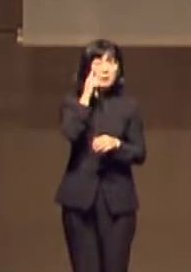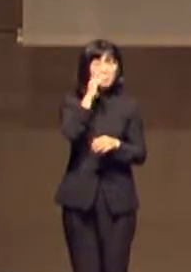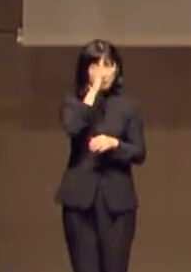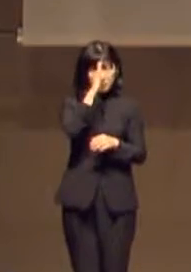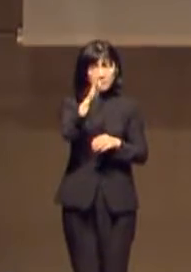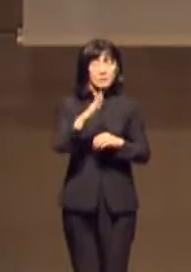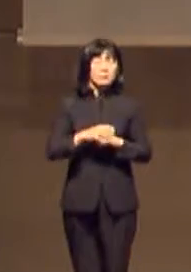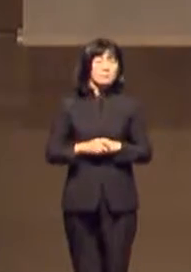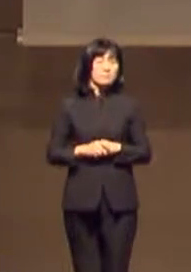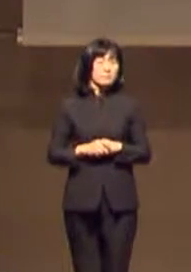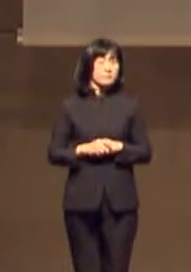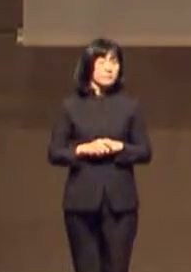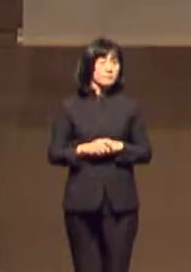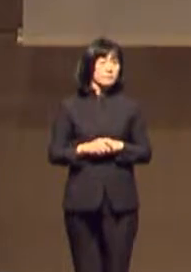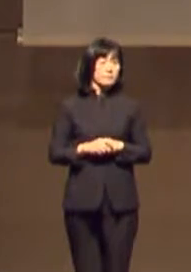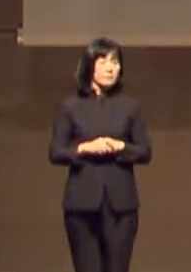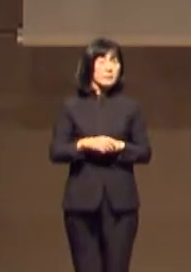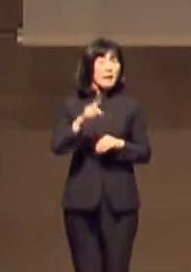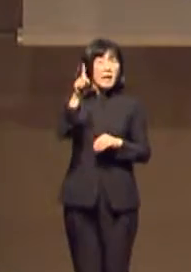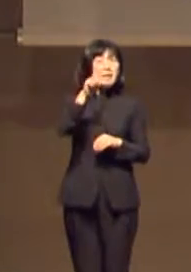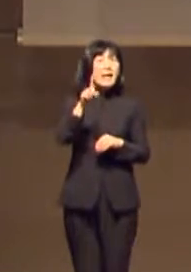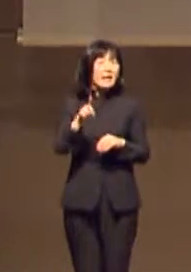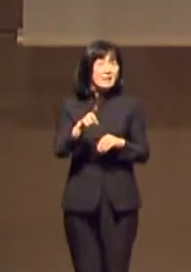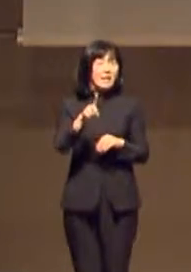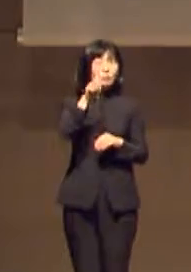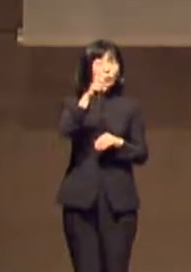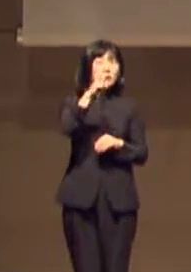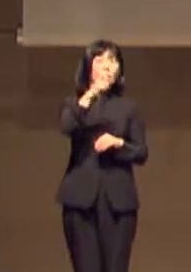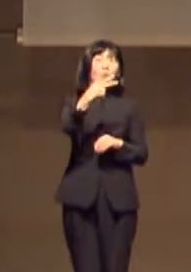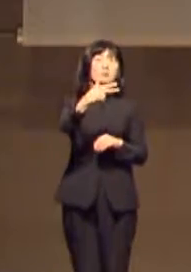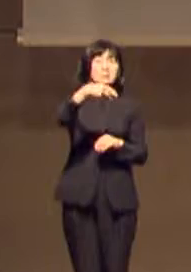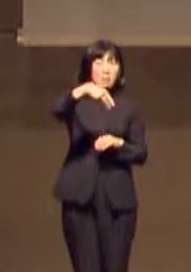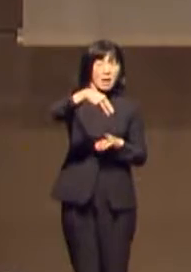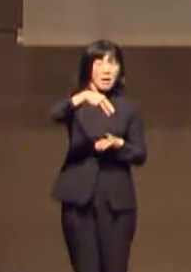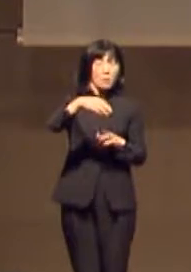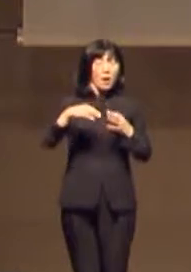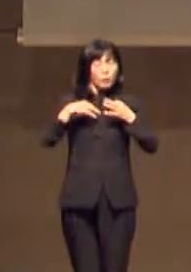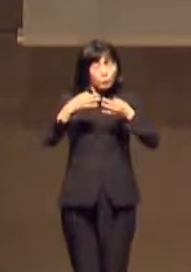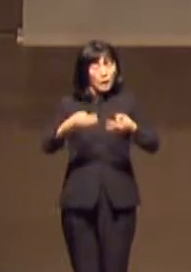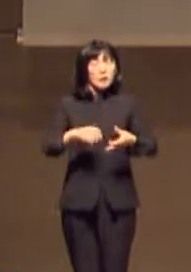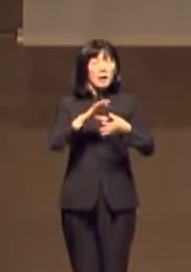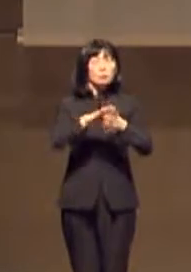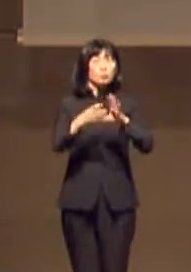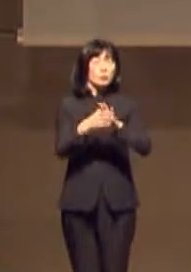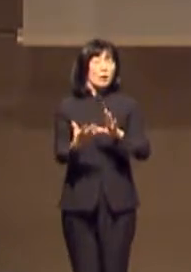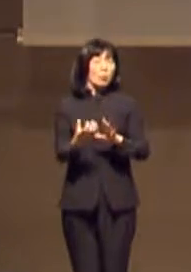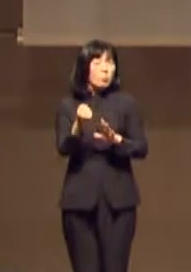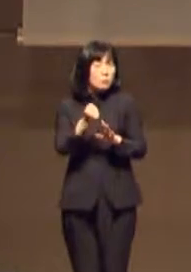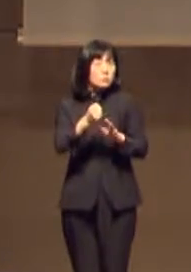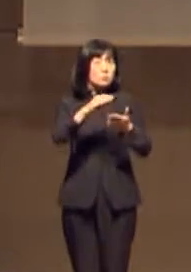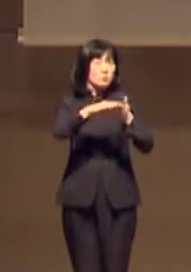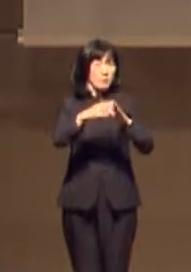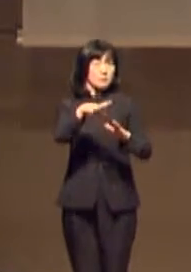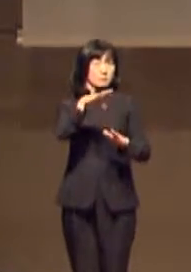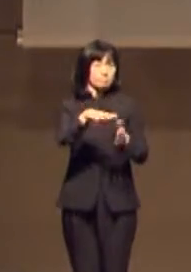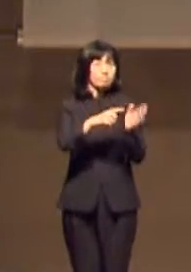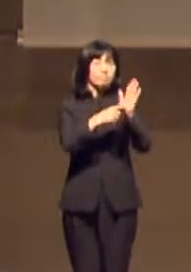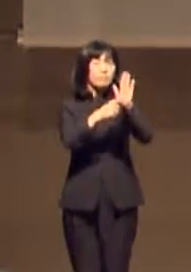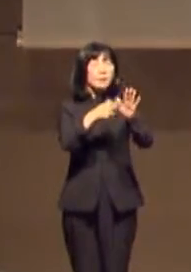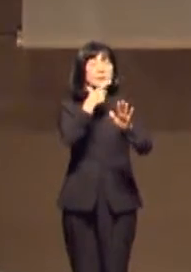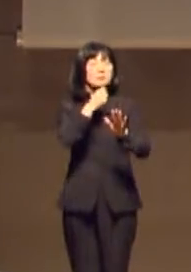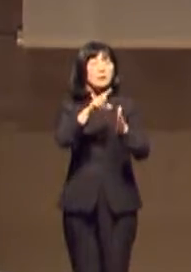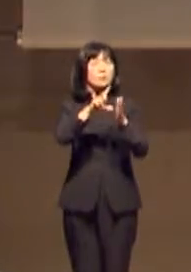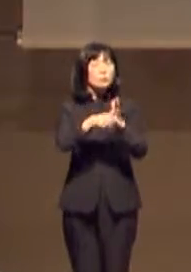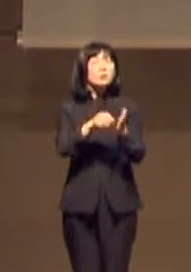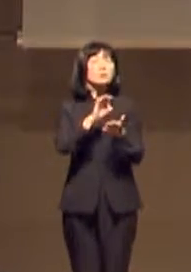。ひらがなの、広島でございますが、豊かな文化を持つ都市であることを示すときに使用させていただい